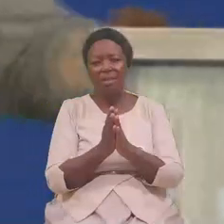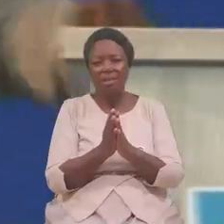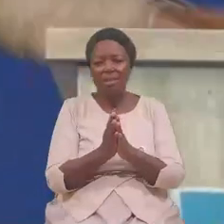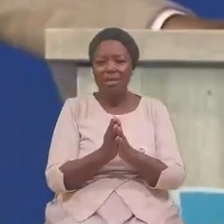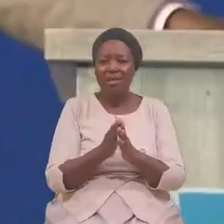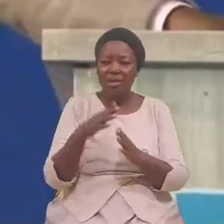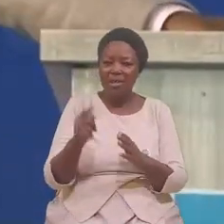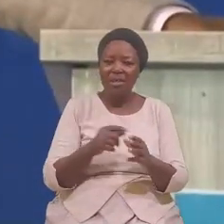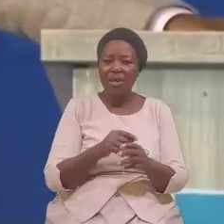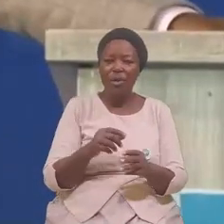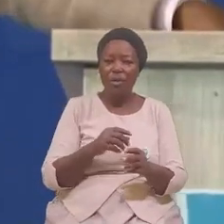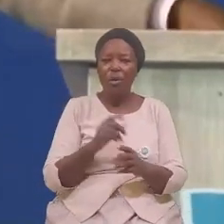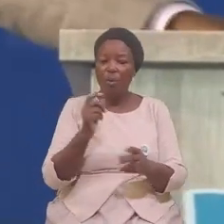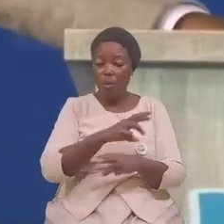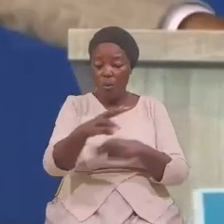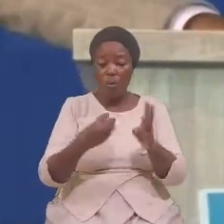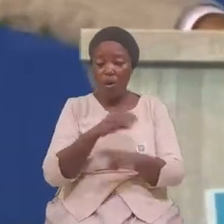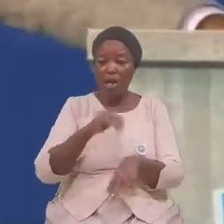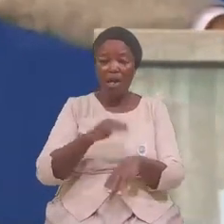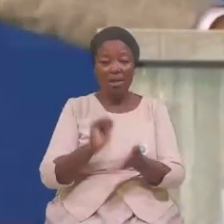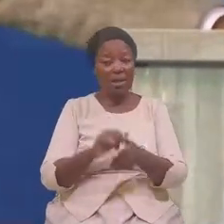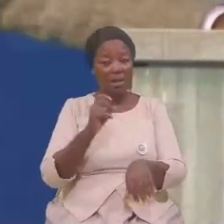le monde de son temps et la